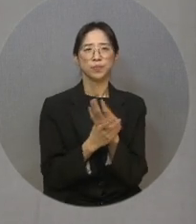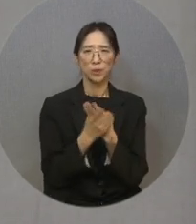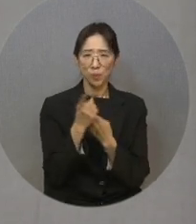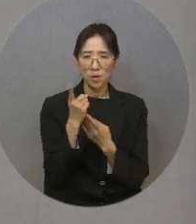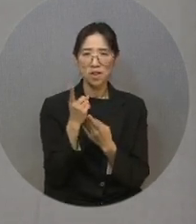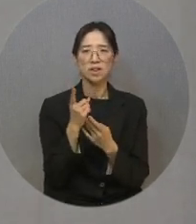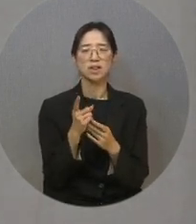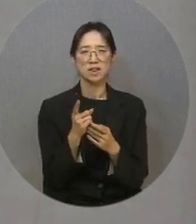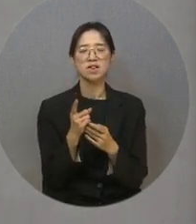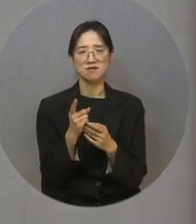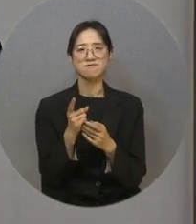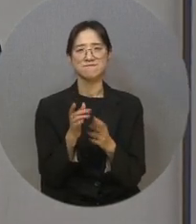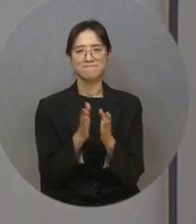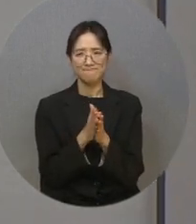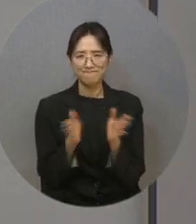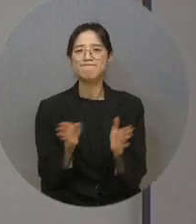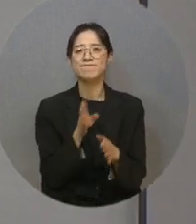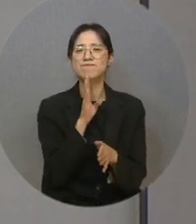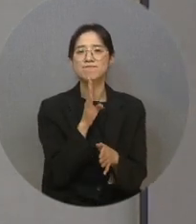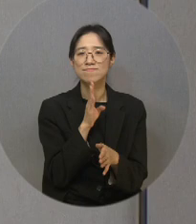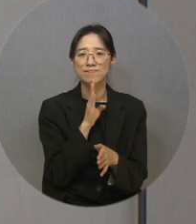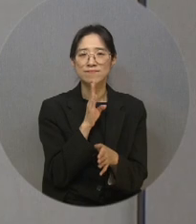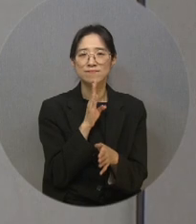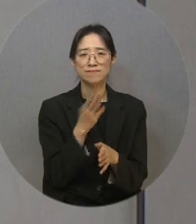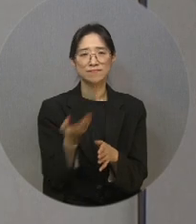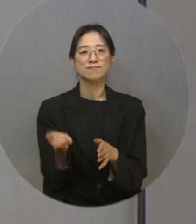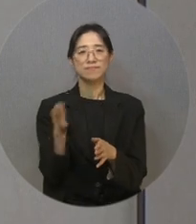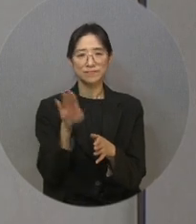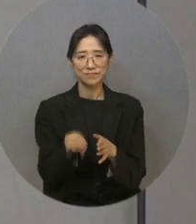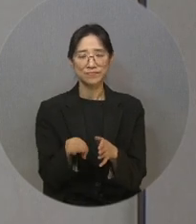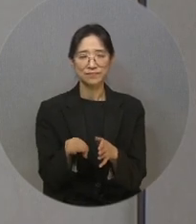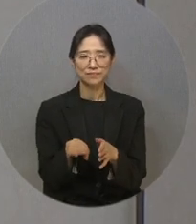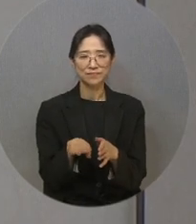통일을 주도했다고 하나 시작했다고 하나